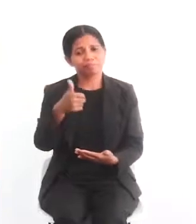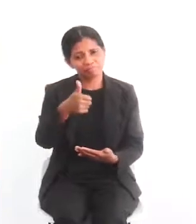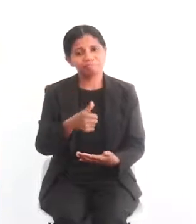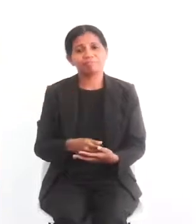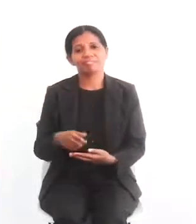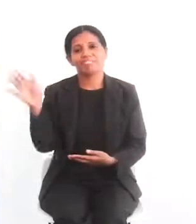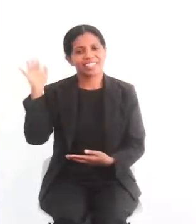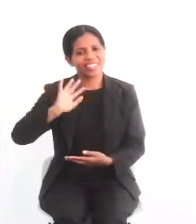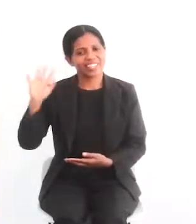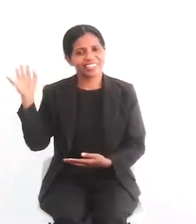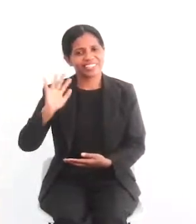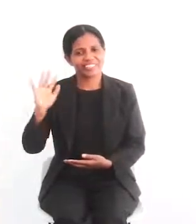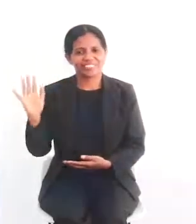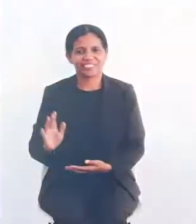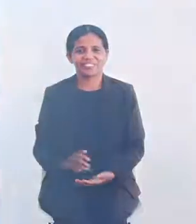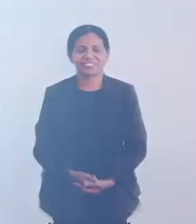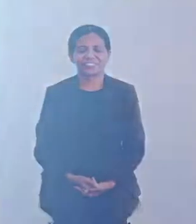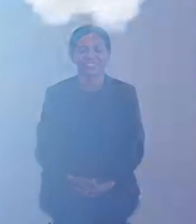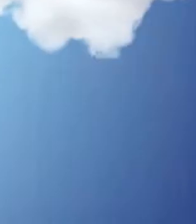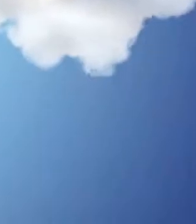Adeus, até amanhã!